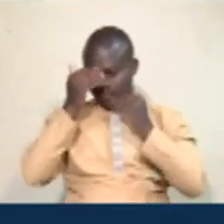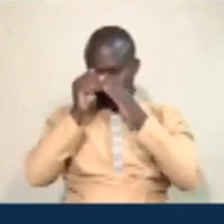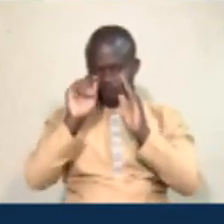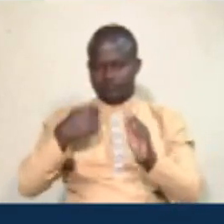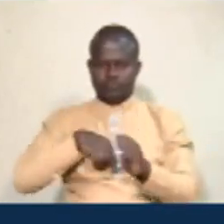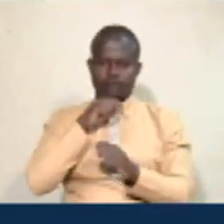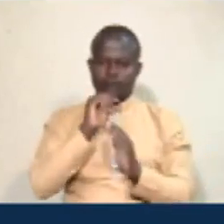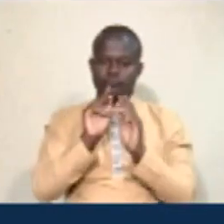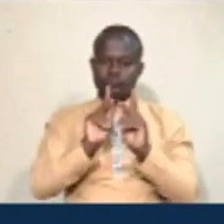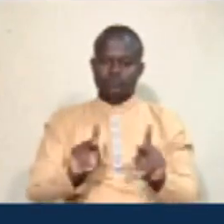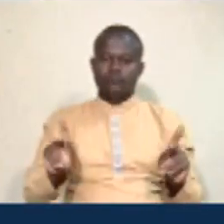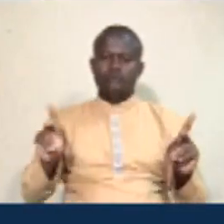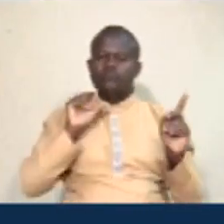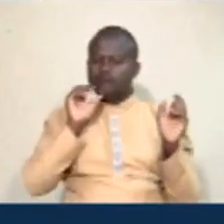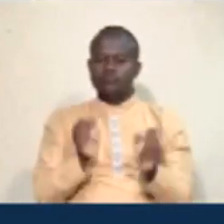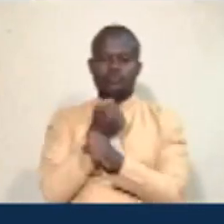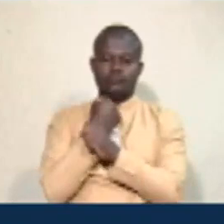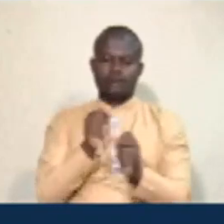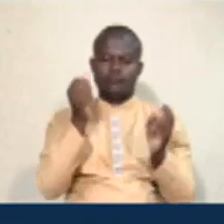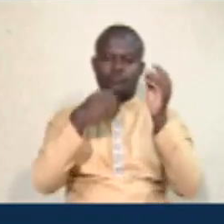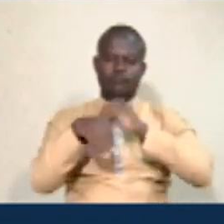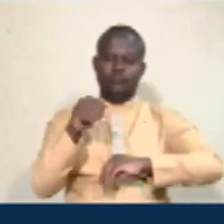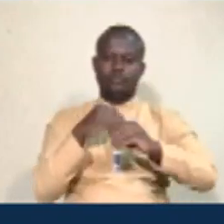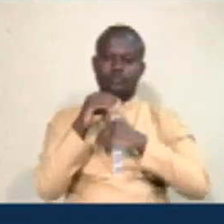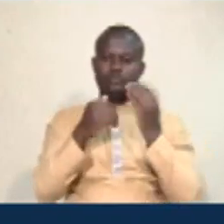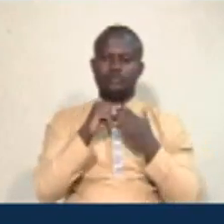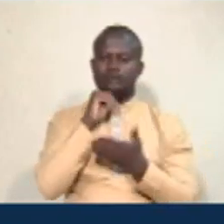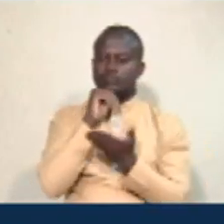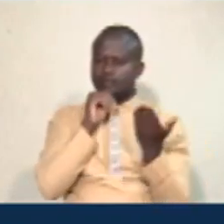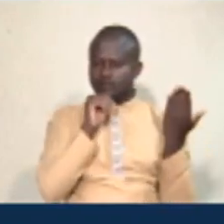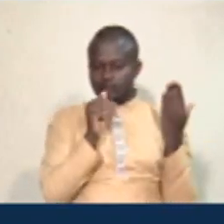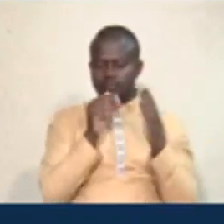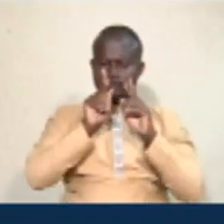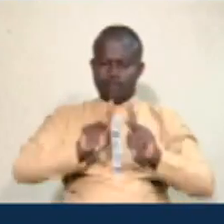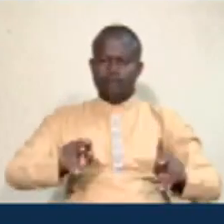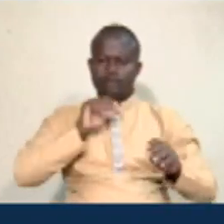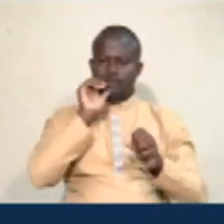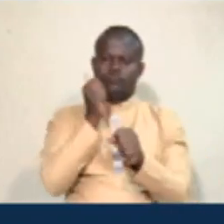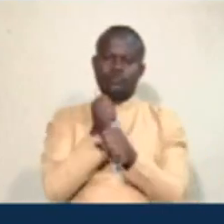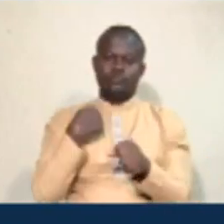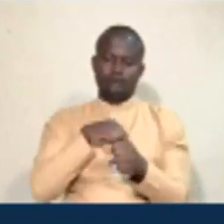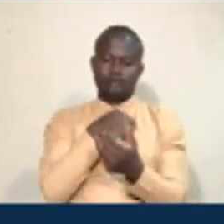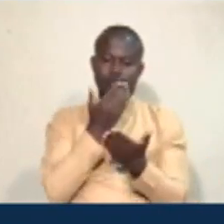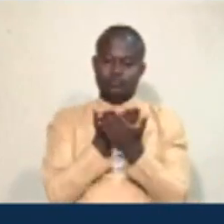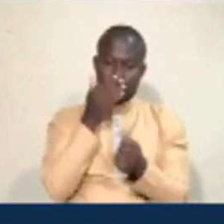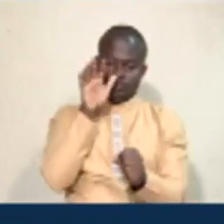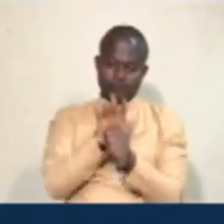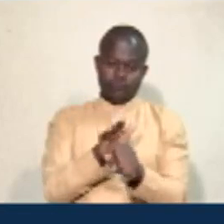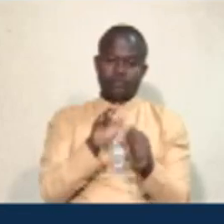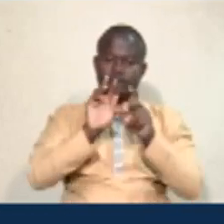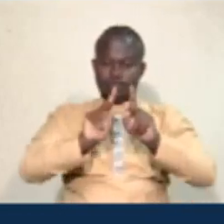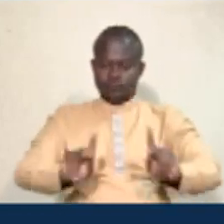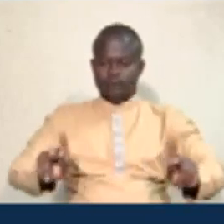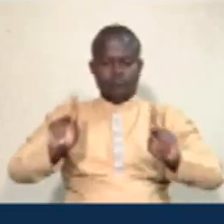mahoro nitwashobora gucuruza, nta mahoro na bushabitsi, nta mahoro na kazi. Turabasaba cyane